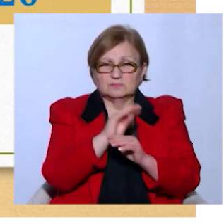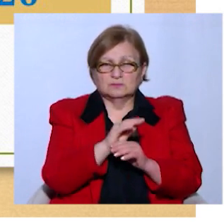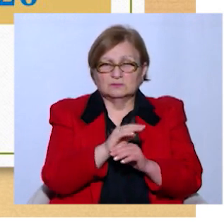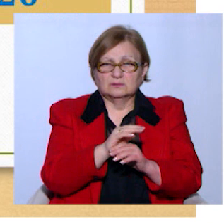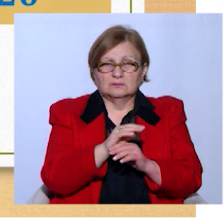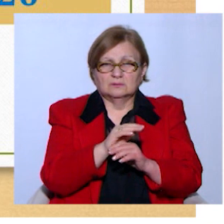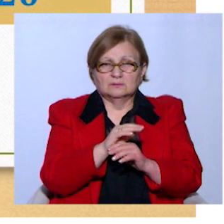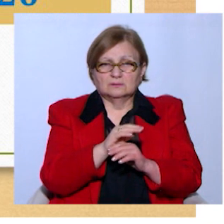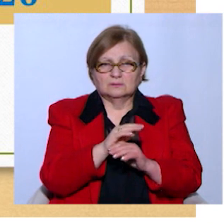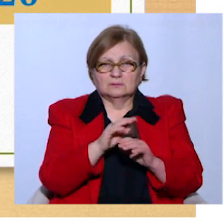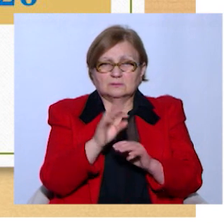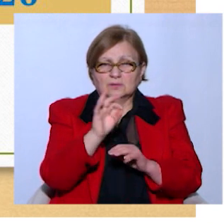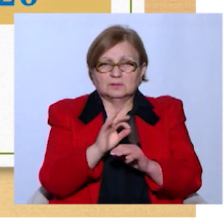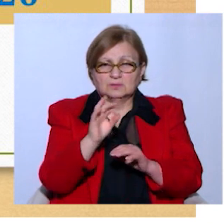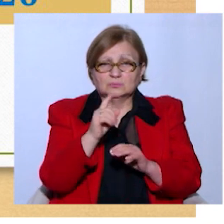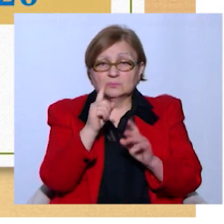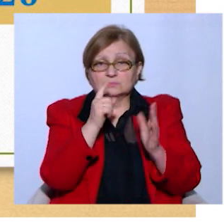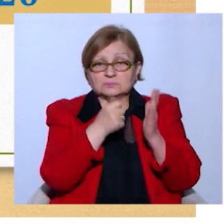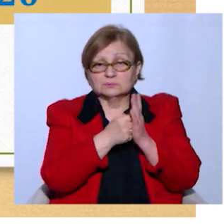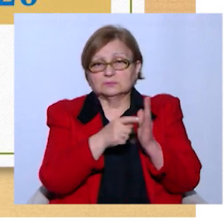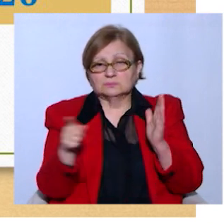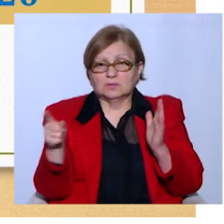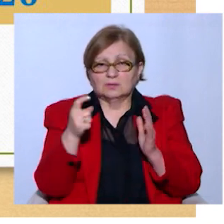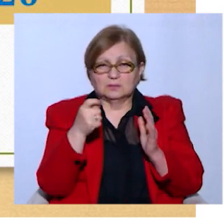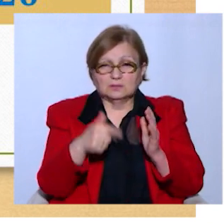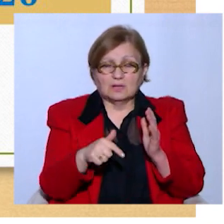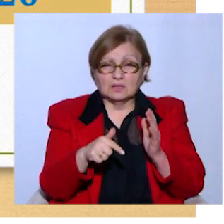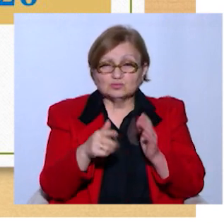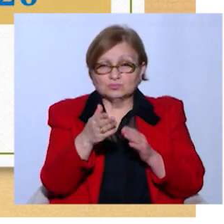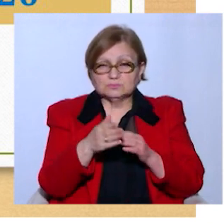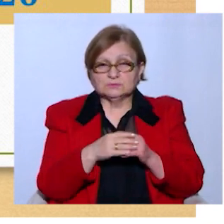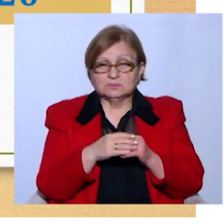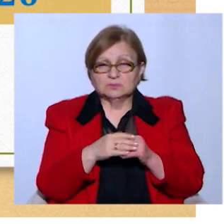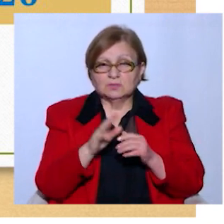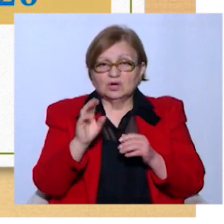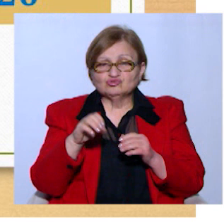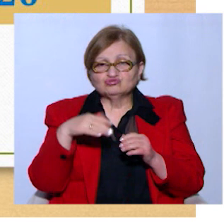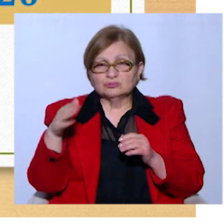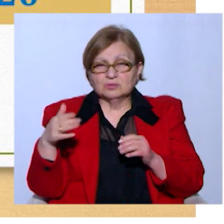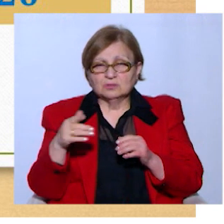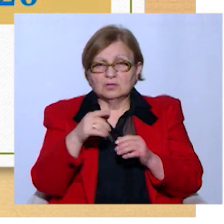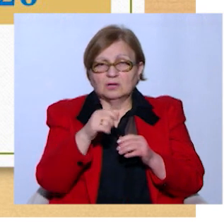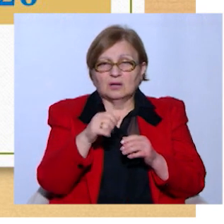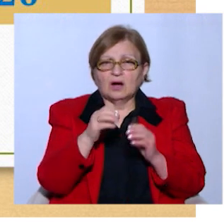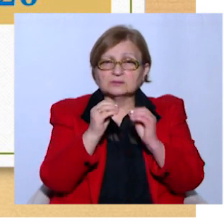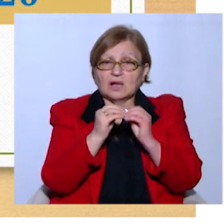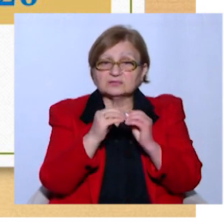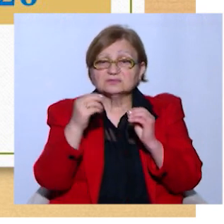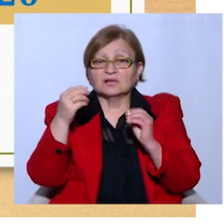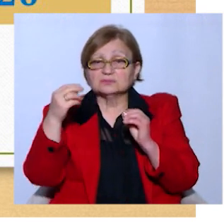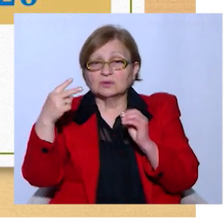გამოვიდა, ფუნქცია 0-დან 120-მდე გაიზარდა, ანუ ნაზრდი 120 გამოვიდა. მომდევნო შემთხვევაში, როცა ენი 10-დან